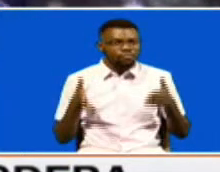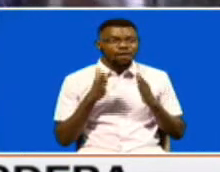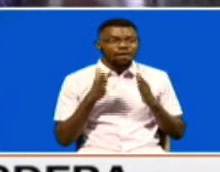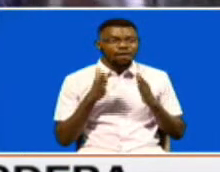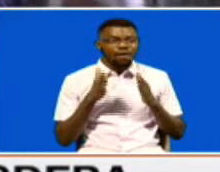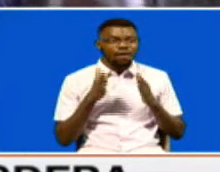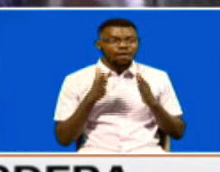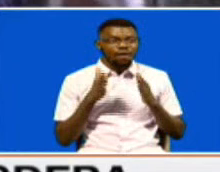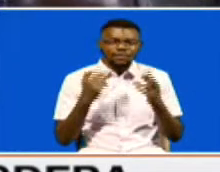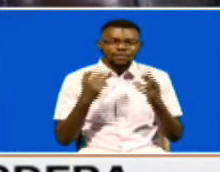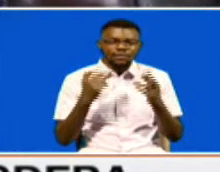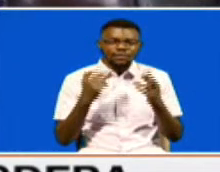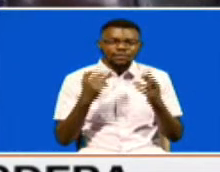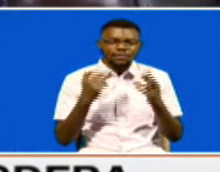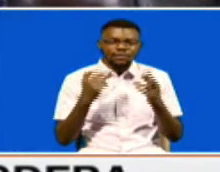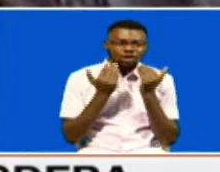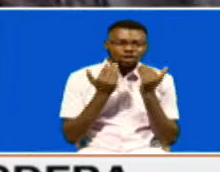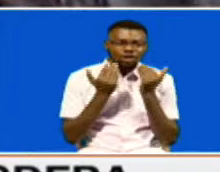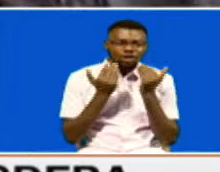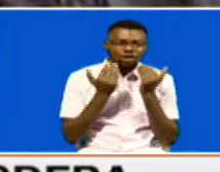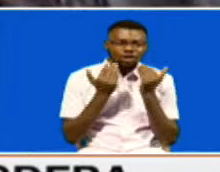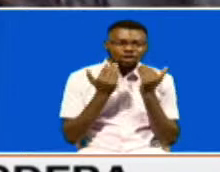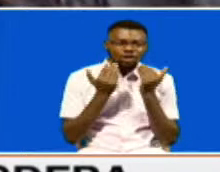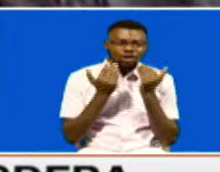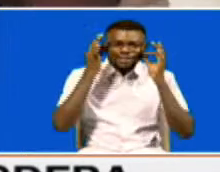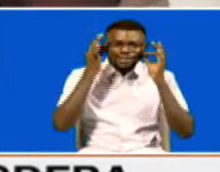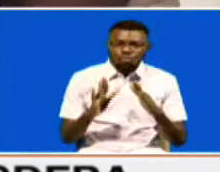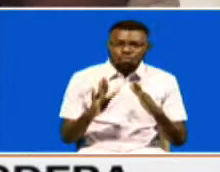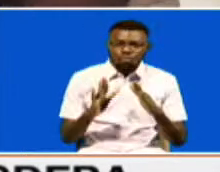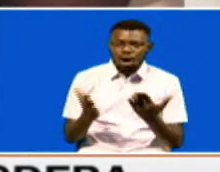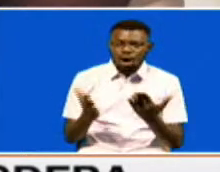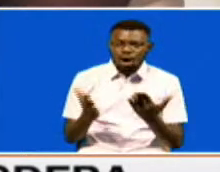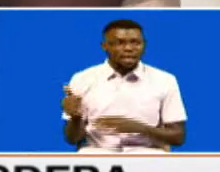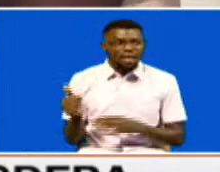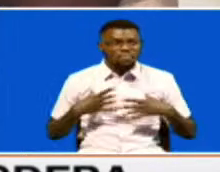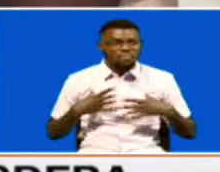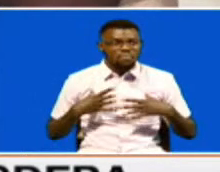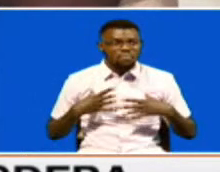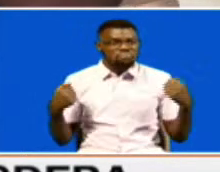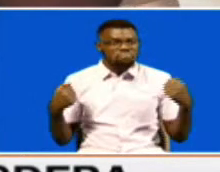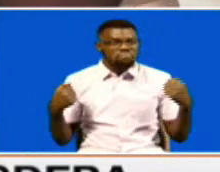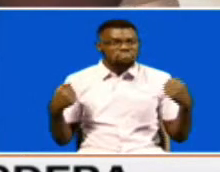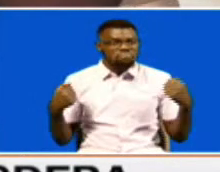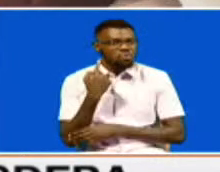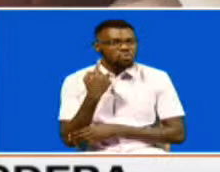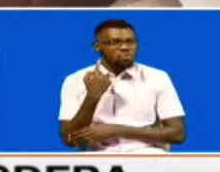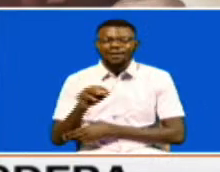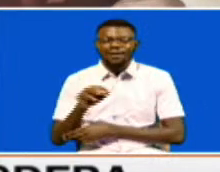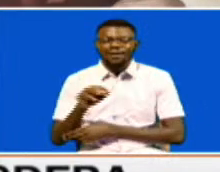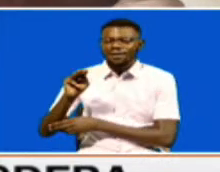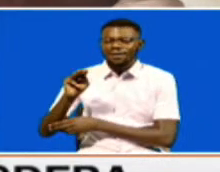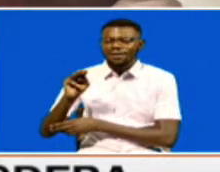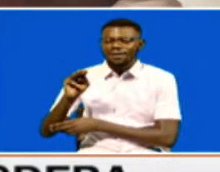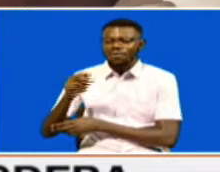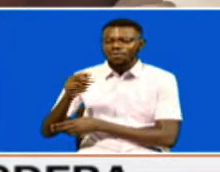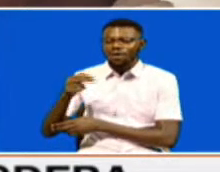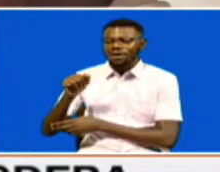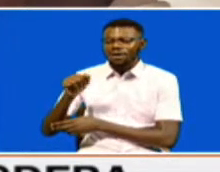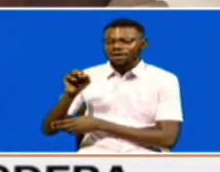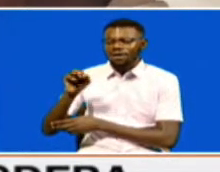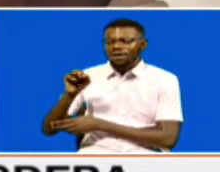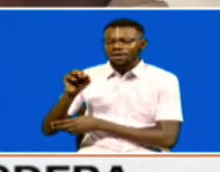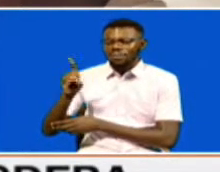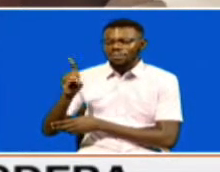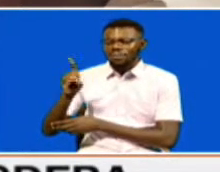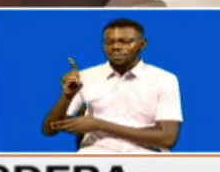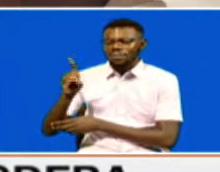kusubiri uamuzi wa mahakama ya rufaa. Wengine walio kinyang'anyironi ni pamoja na Mohamed Hire na Ali Sheikh.